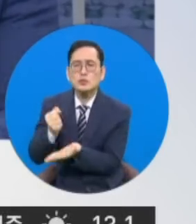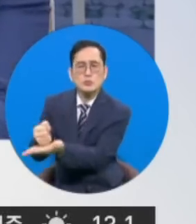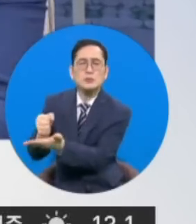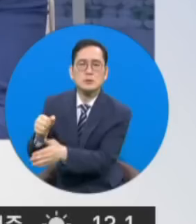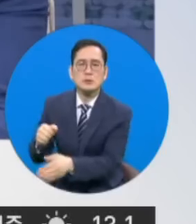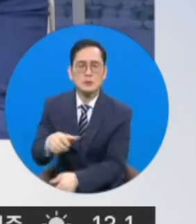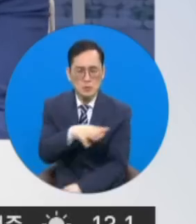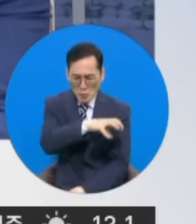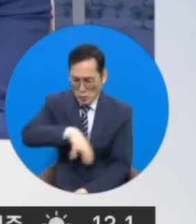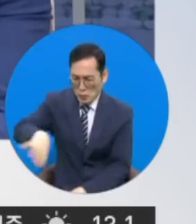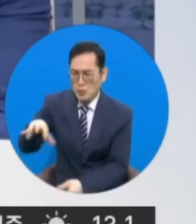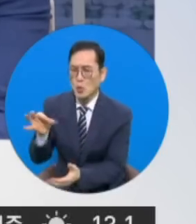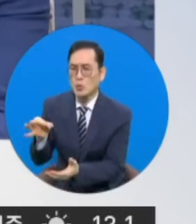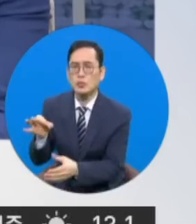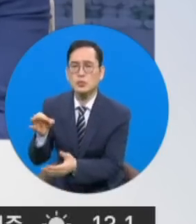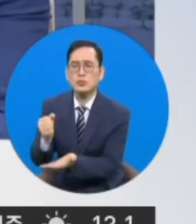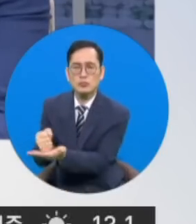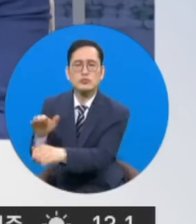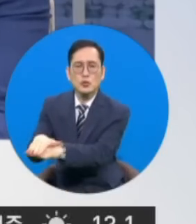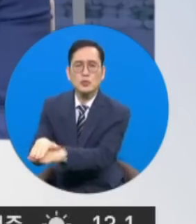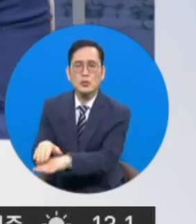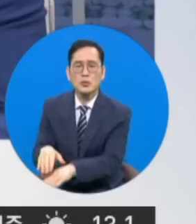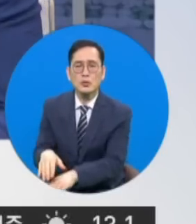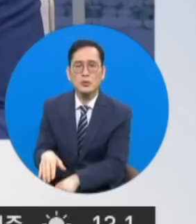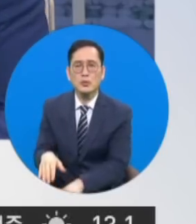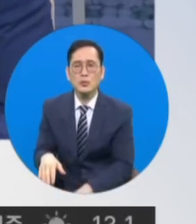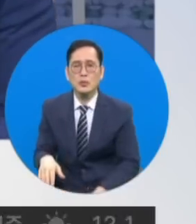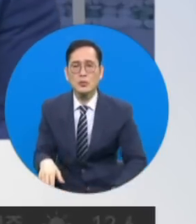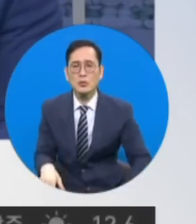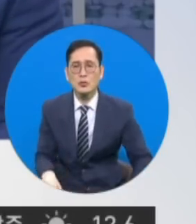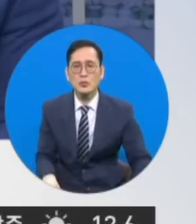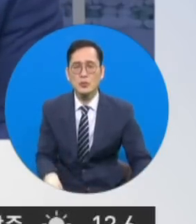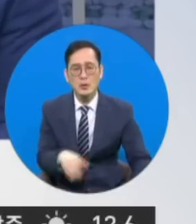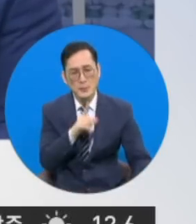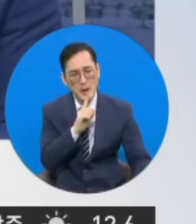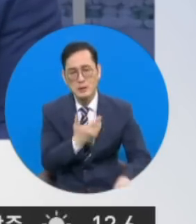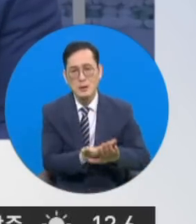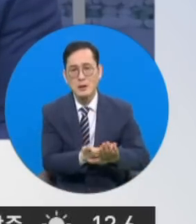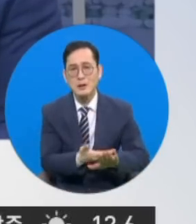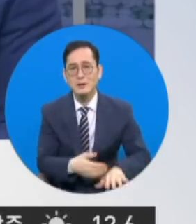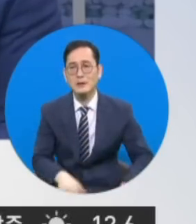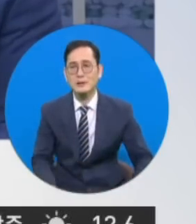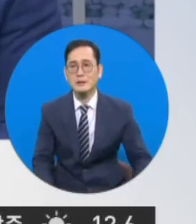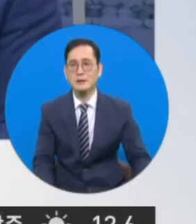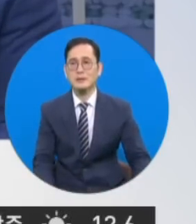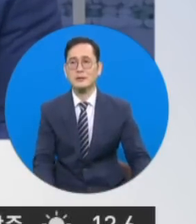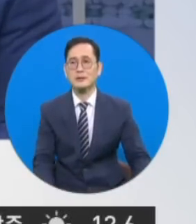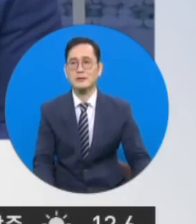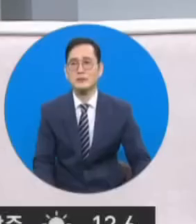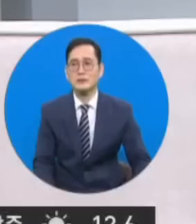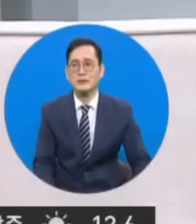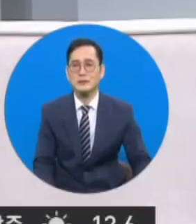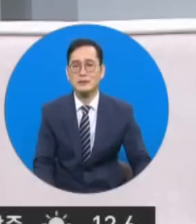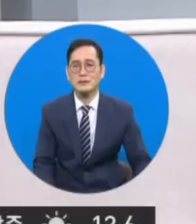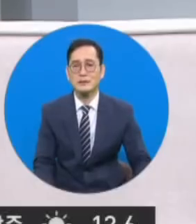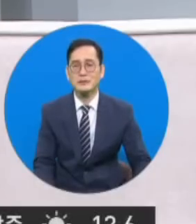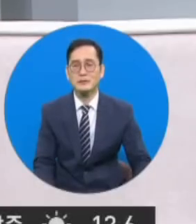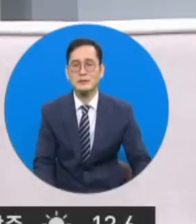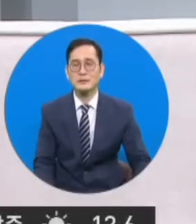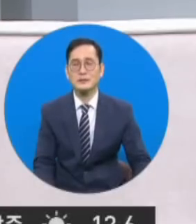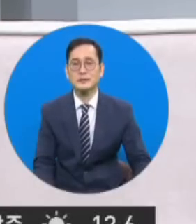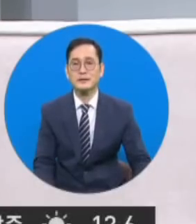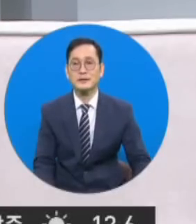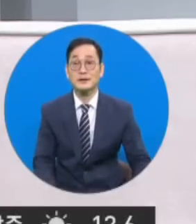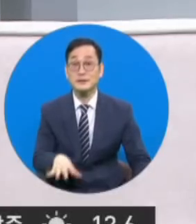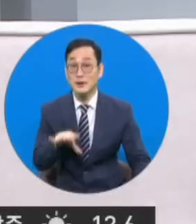예금자산으로 신고를 신고가 됐단 말이죠 이게 좀 앞뒤가 맞지 않는다 이런 지적이죠 당연히 그렇죠 맨 처음에